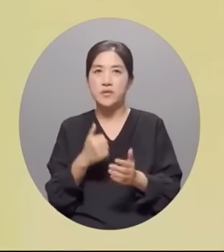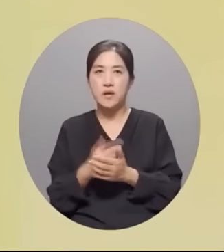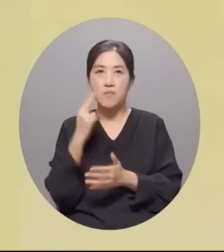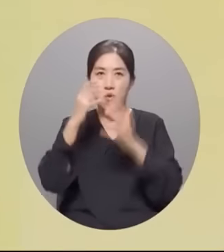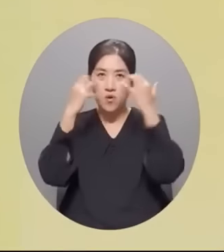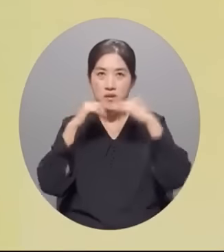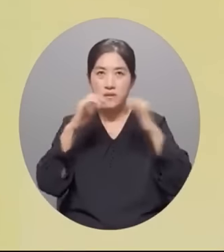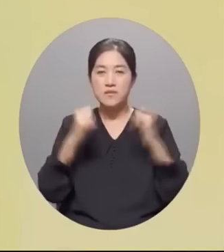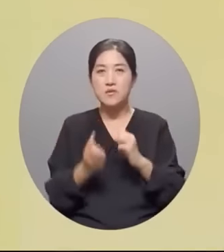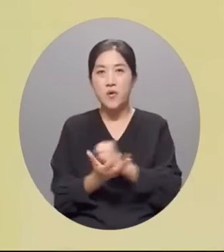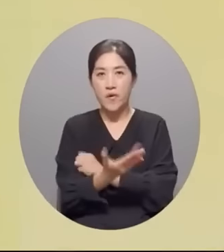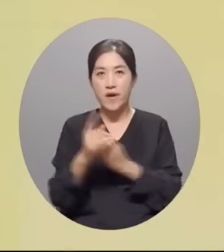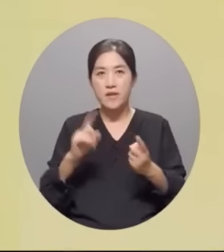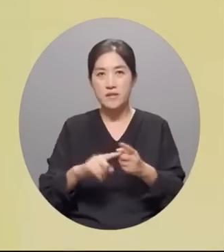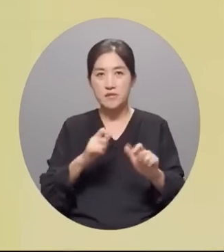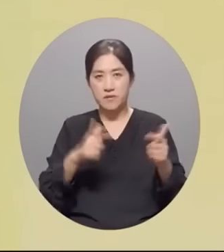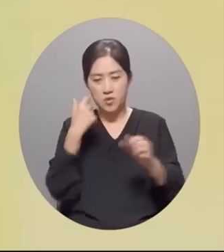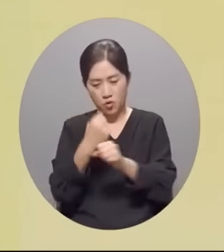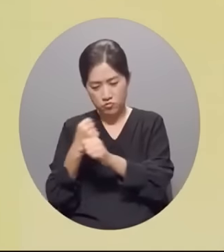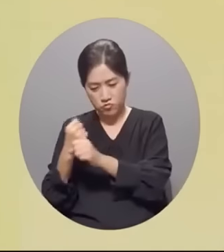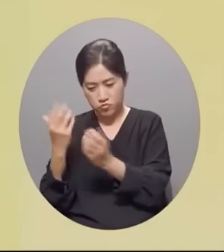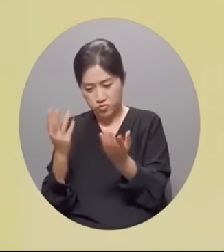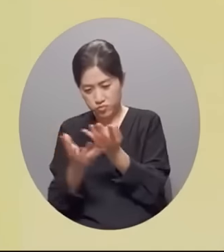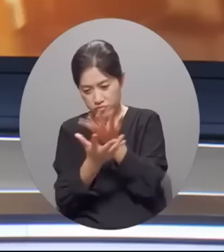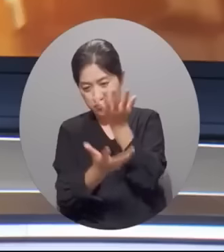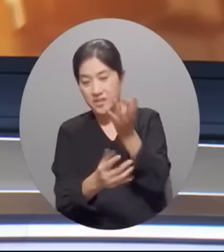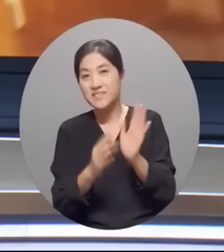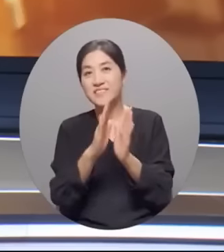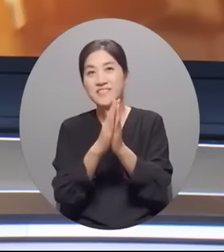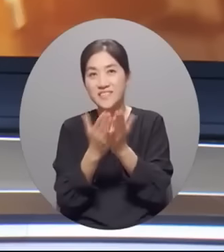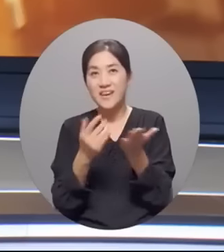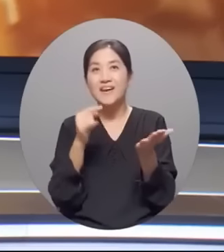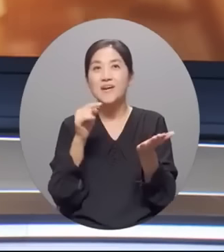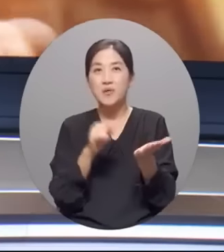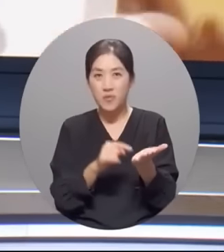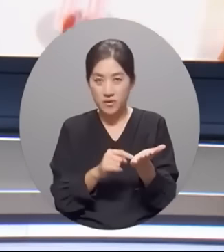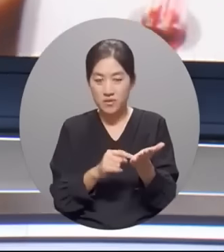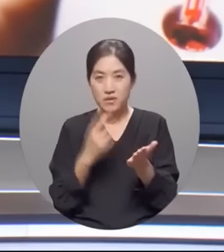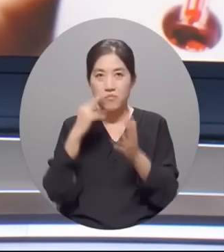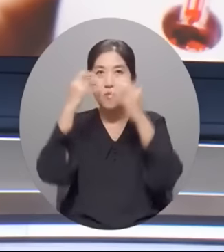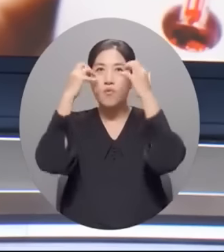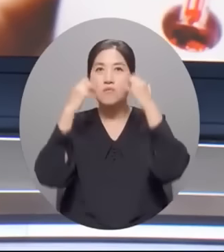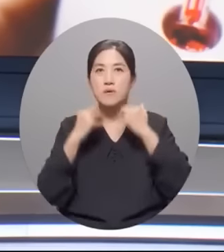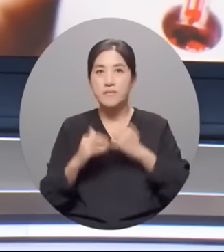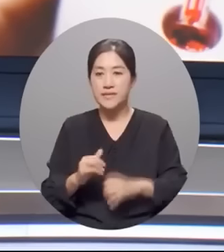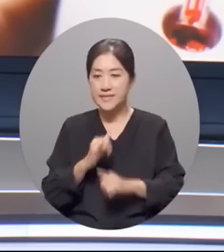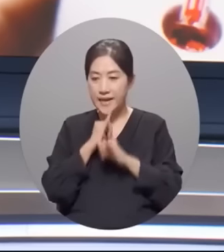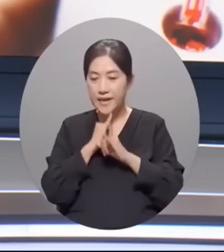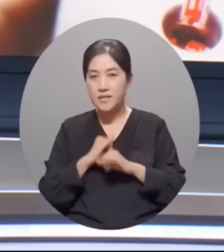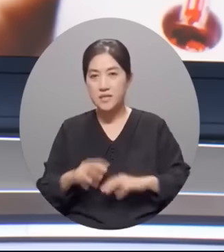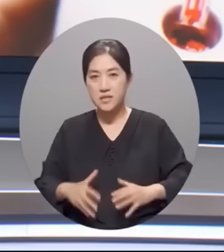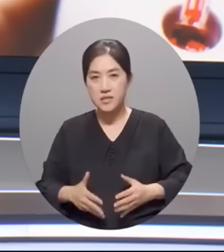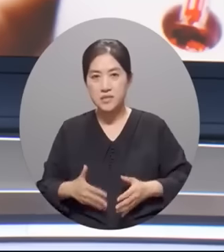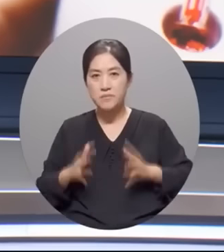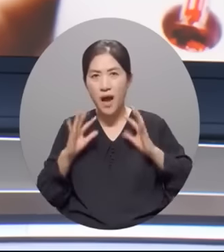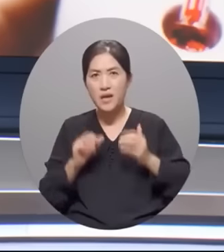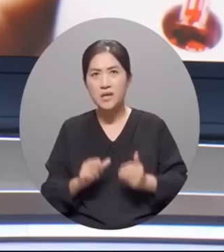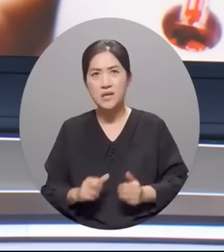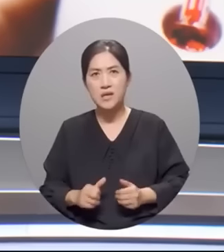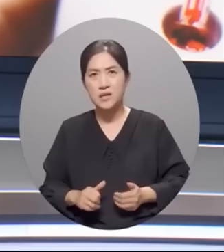폭염의 사회적 영향에 대해 다양한 연구가 소개된 책입니다. 이 책에 따르면 폭염은 자살률과 임신부의 유산 위험을